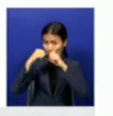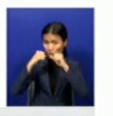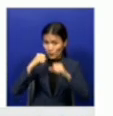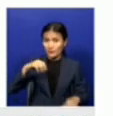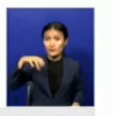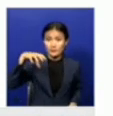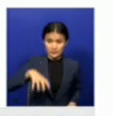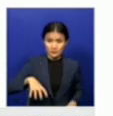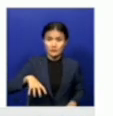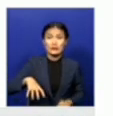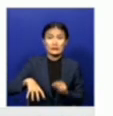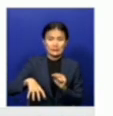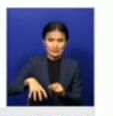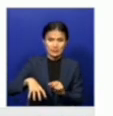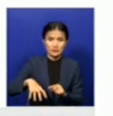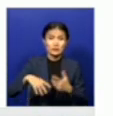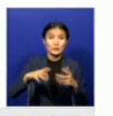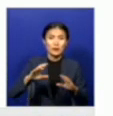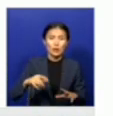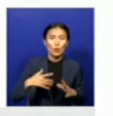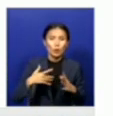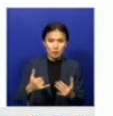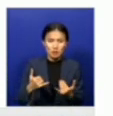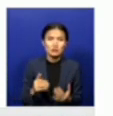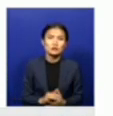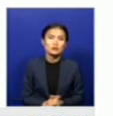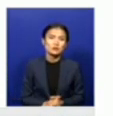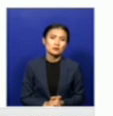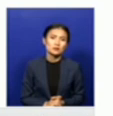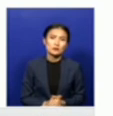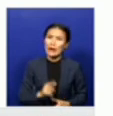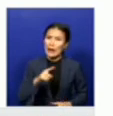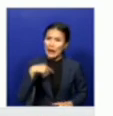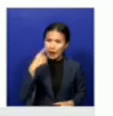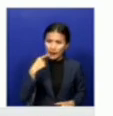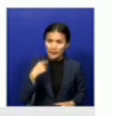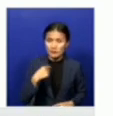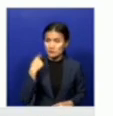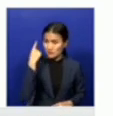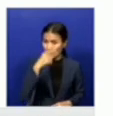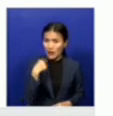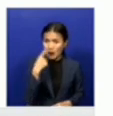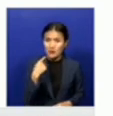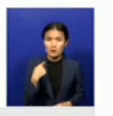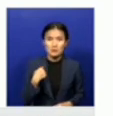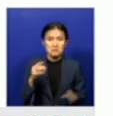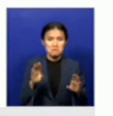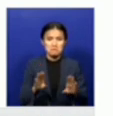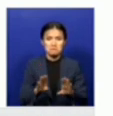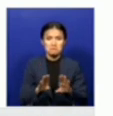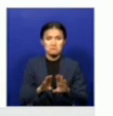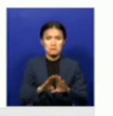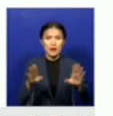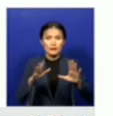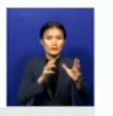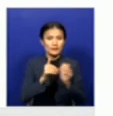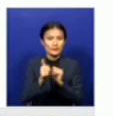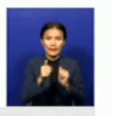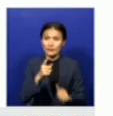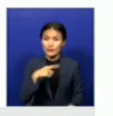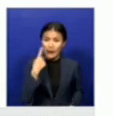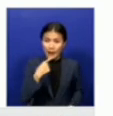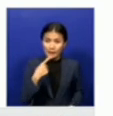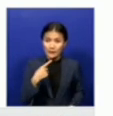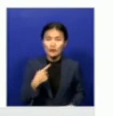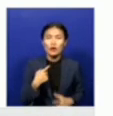ที่รับผิดชอบเจอเนี่ยก็ขอให้เอามาบอกกับพี่น้องประชาชนด้วยก็ต้องฝากท่านประธานนะครับช่วยตามตัวบุค